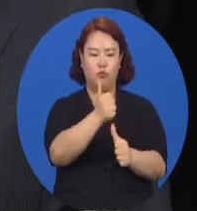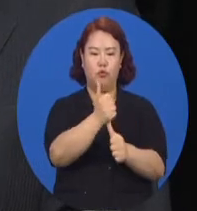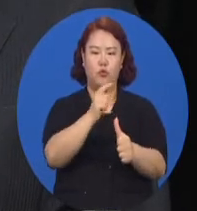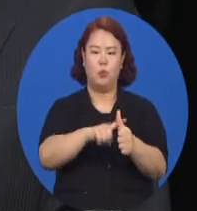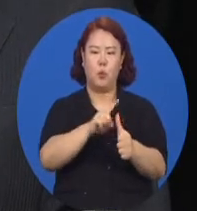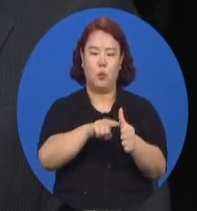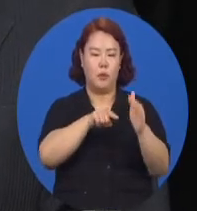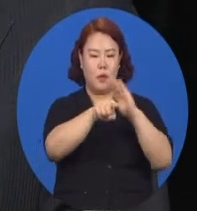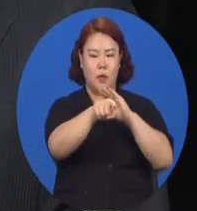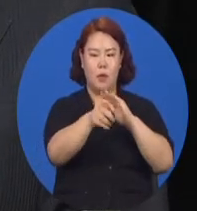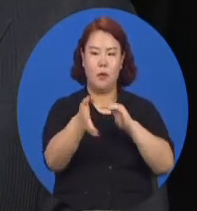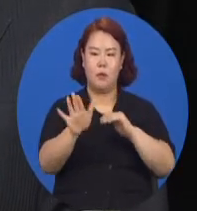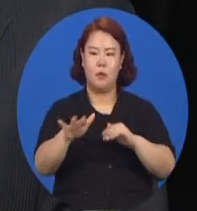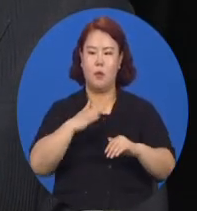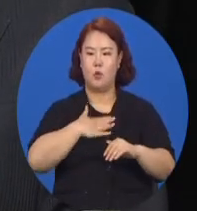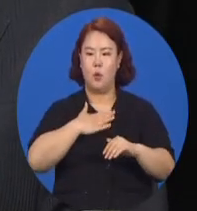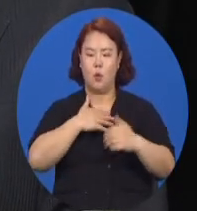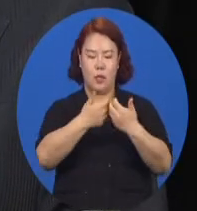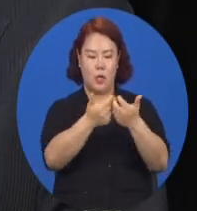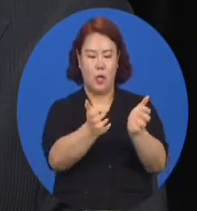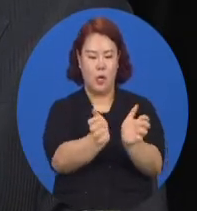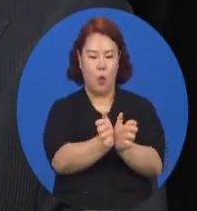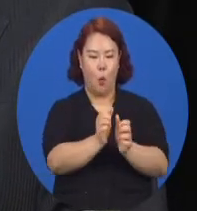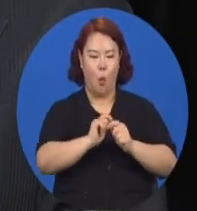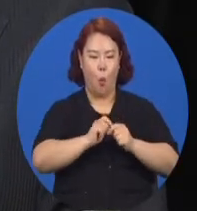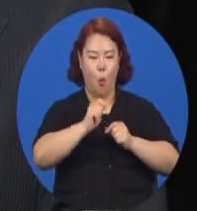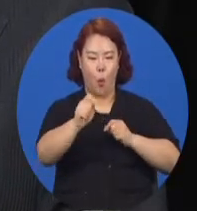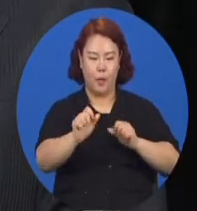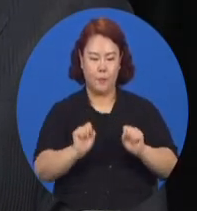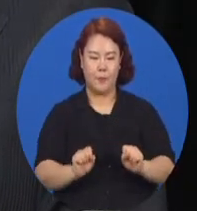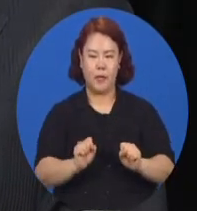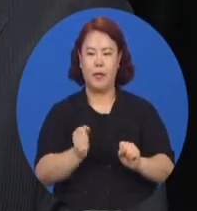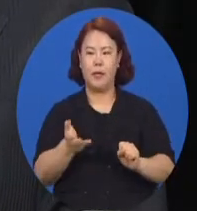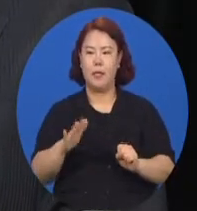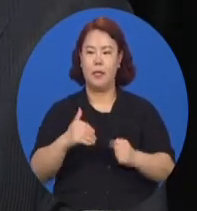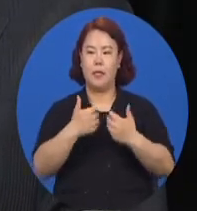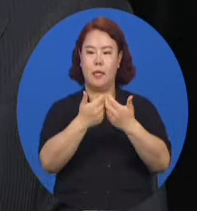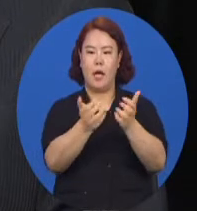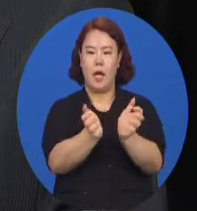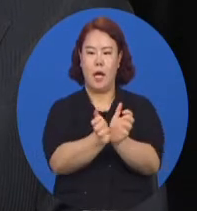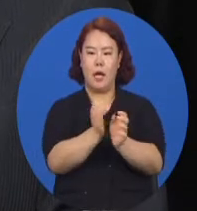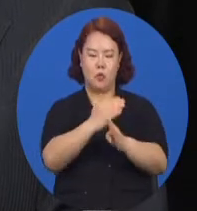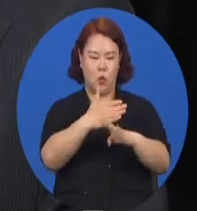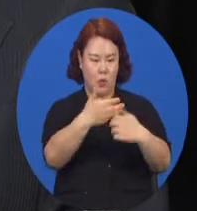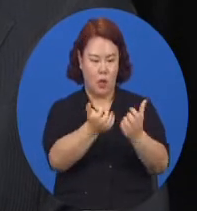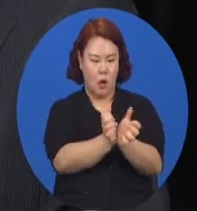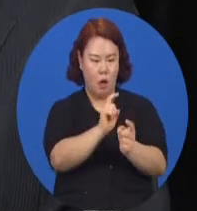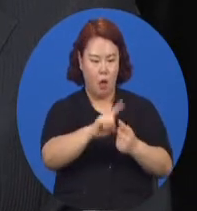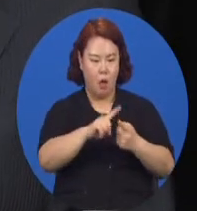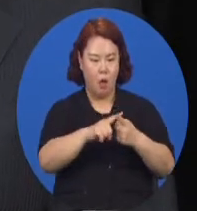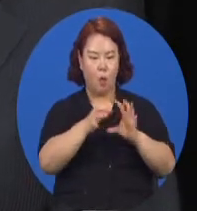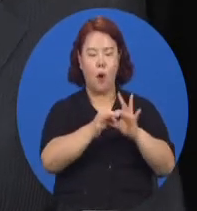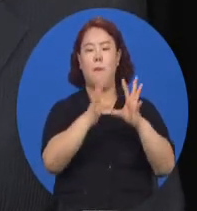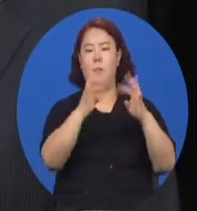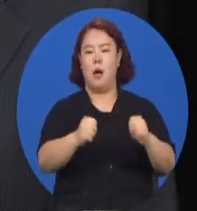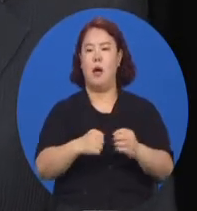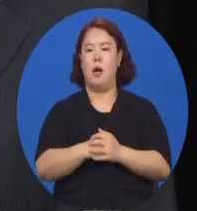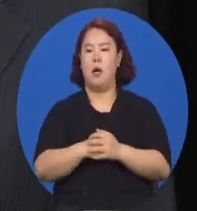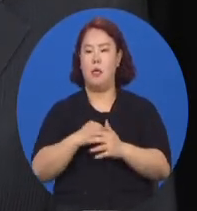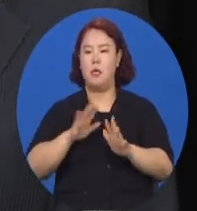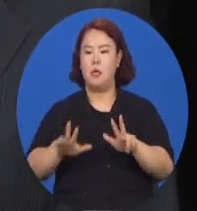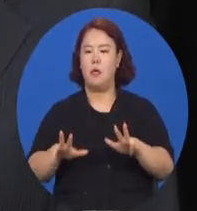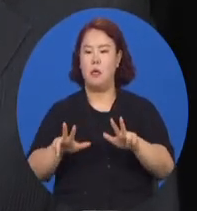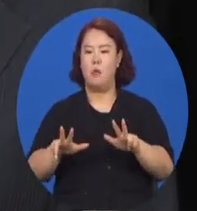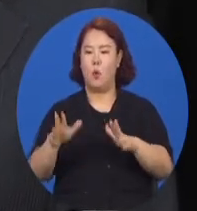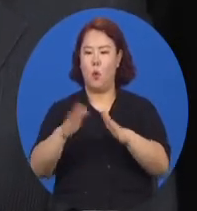나가시게 됐는데 저도 당을 오래 이렇게 있었던 사람들 입장에서 당내 정당 민주화에 대한 관심이 대단히 많은 사람입니다. 저도 이번 공천